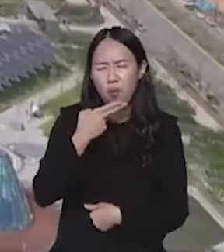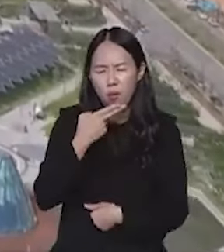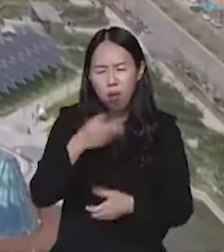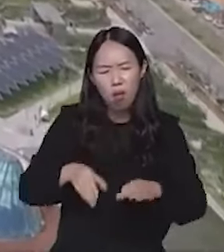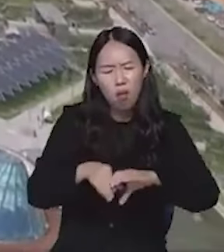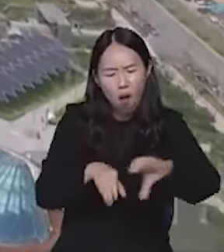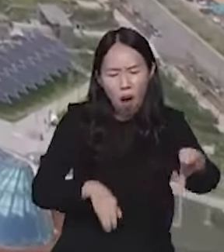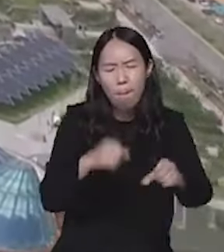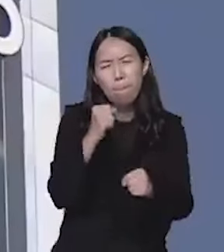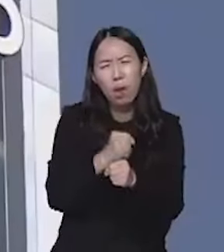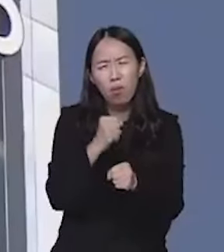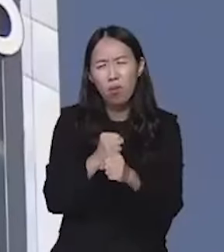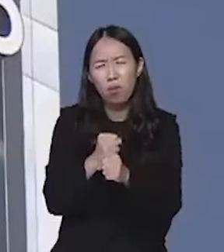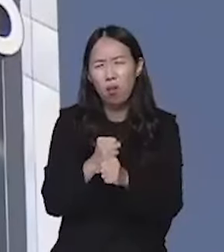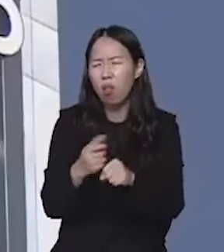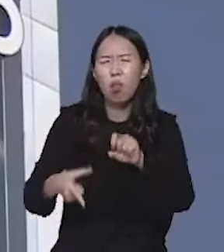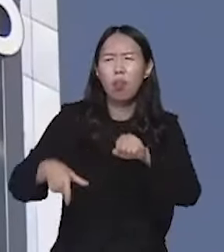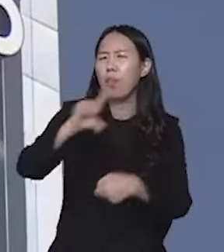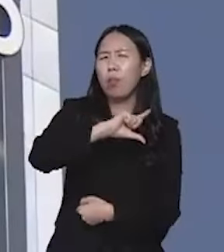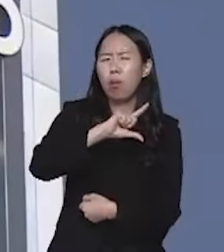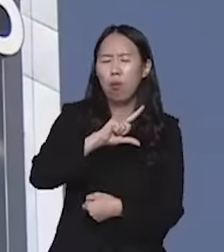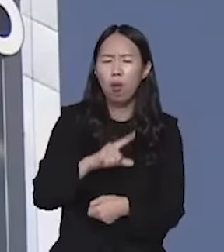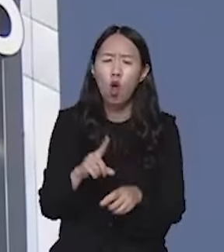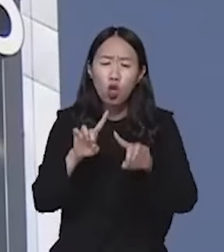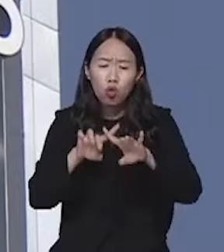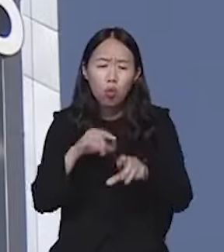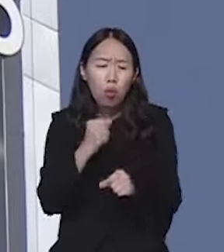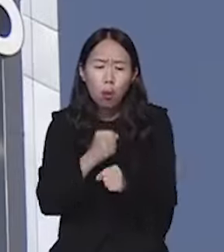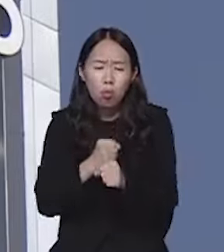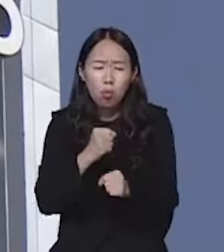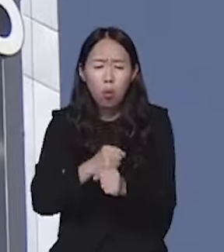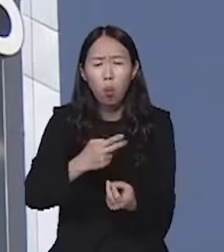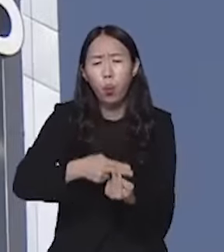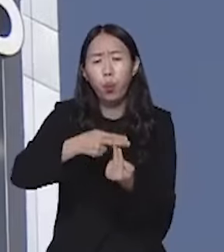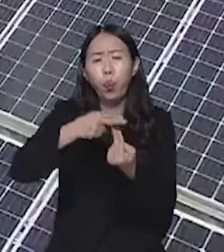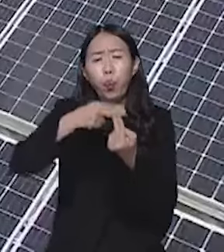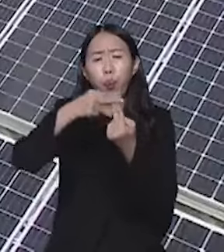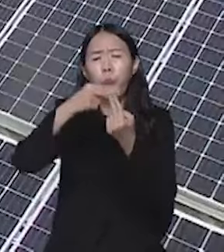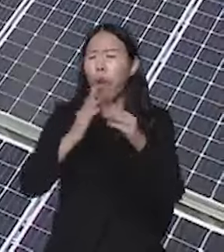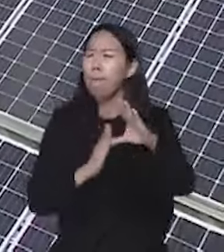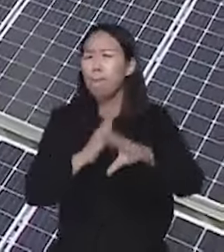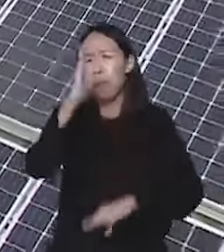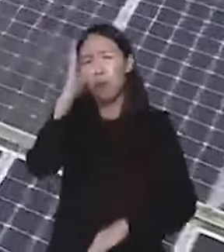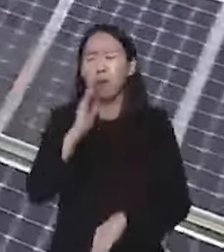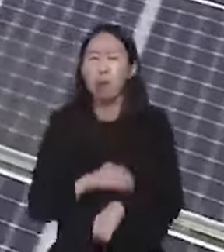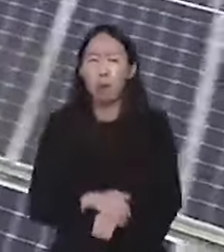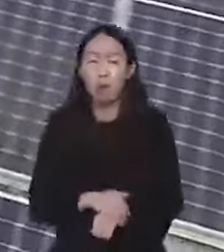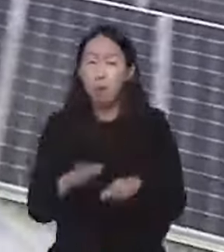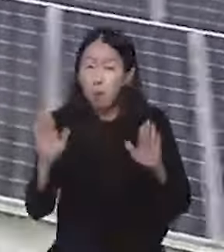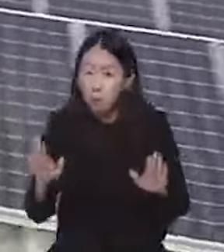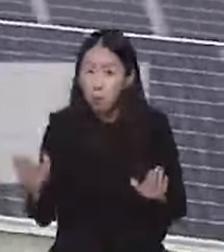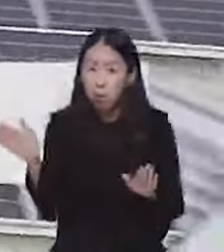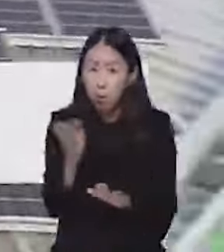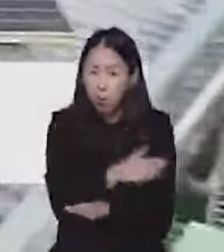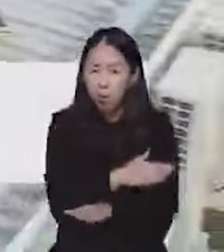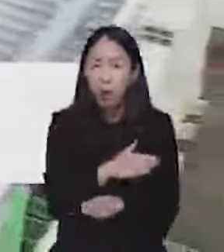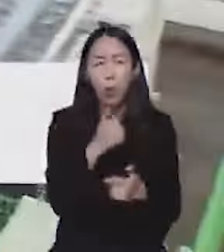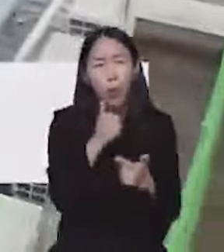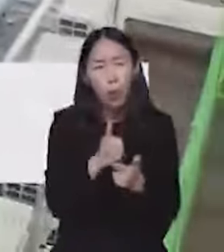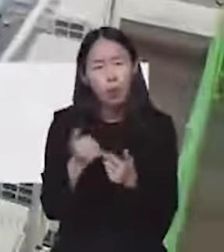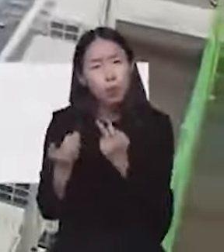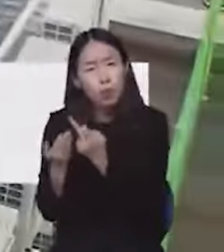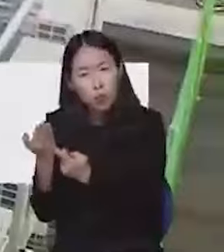늦어졌고 넘치는 전기 생산량을 감당할 수 없게 됐다고 주장해왔습니다. 이에 이번 달부터 호남과 제주